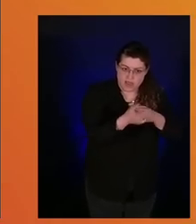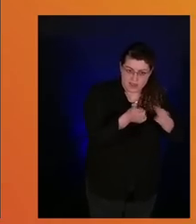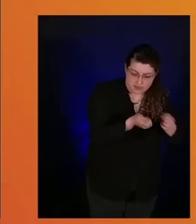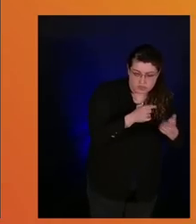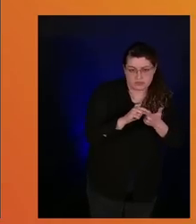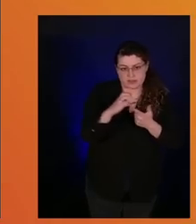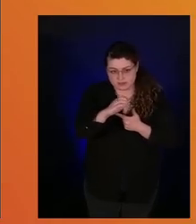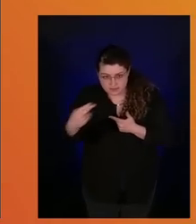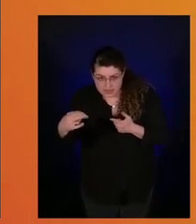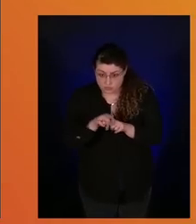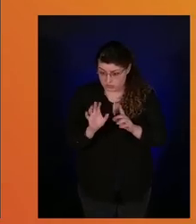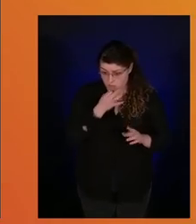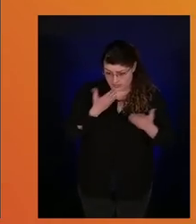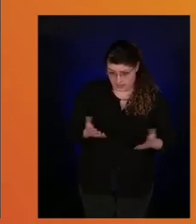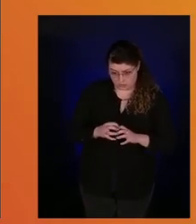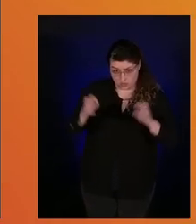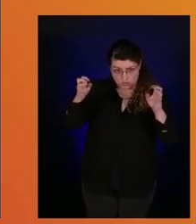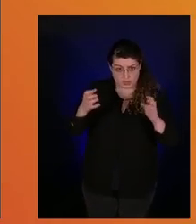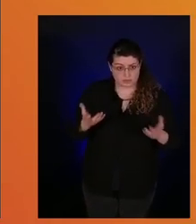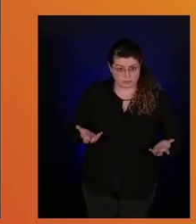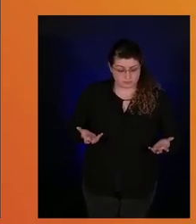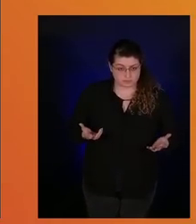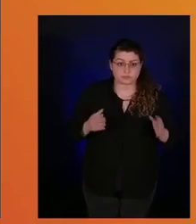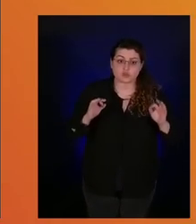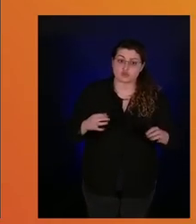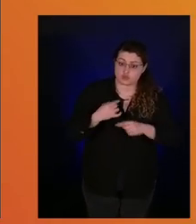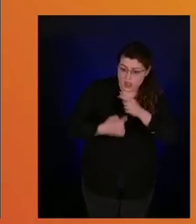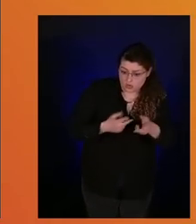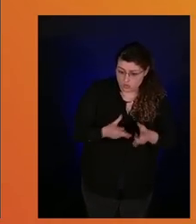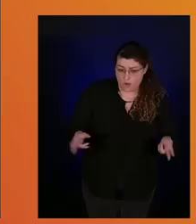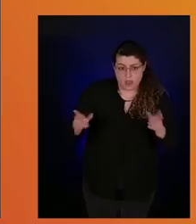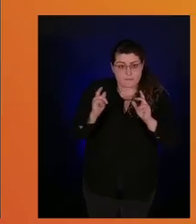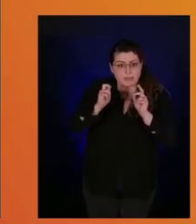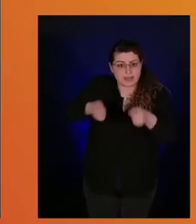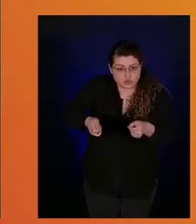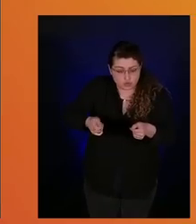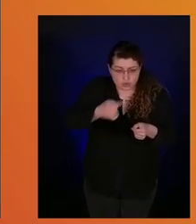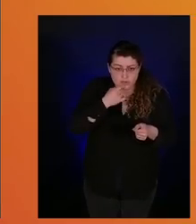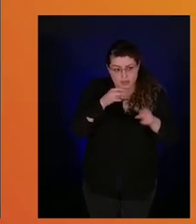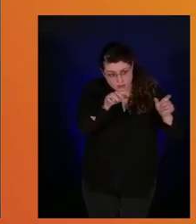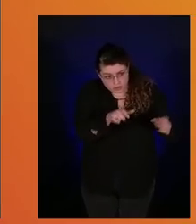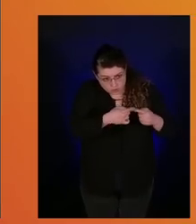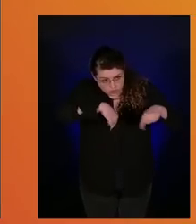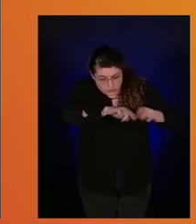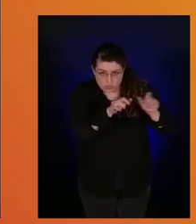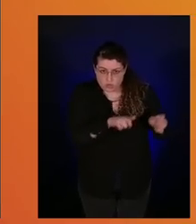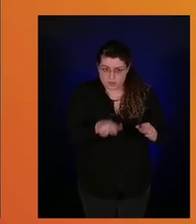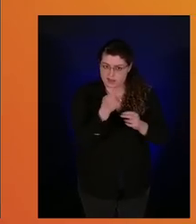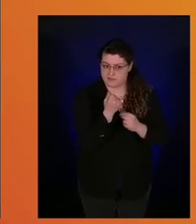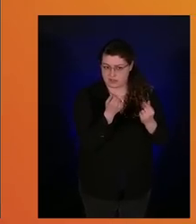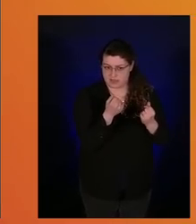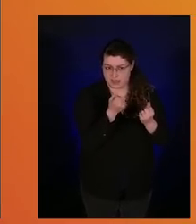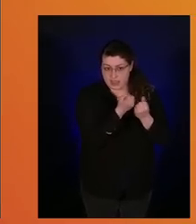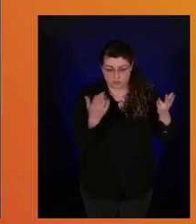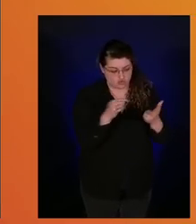à l'occasion de ce 53e congrès. Au cours de cette mandature, la commission financière de contrôle a effectué des contrôles sur